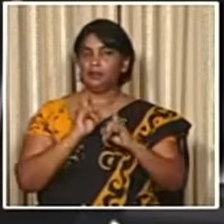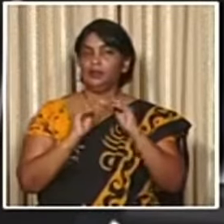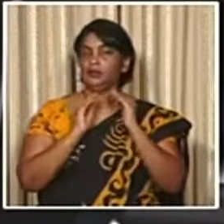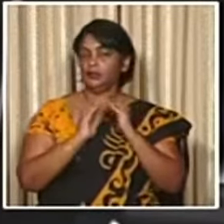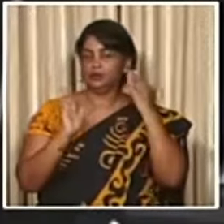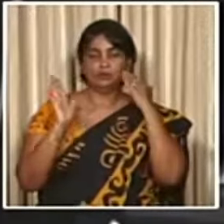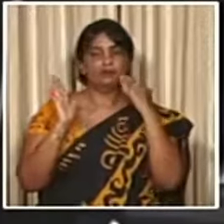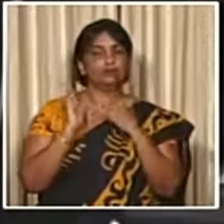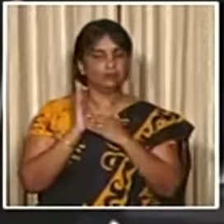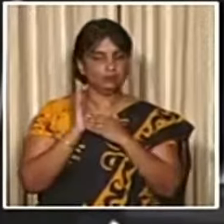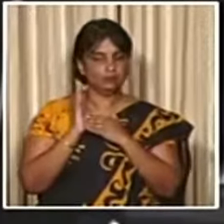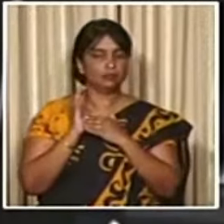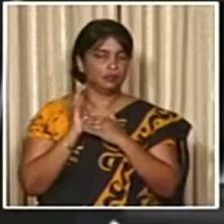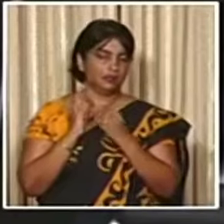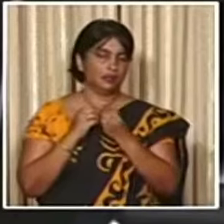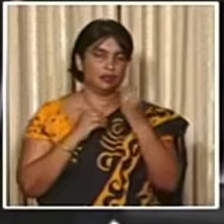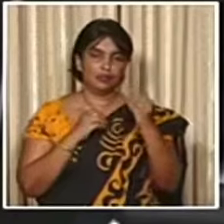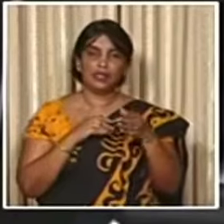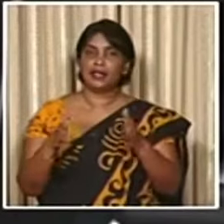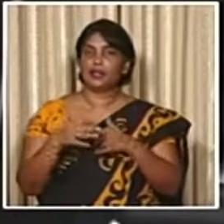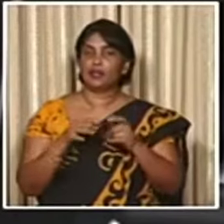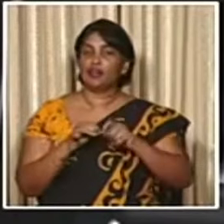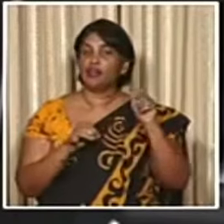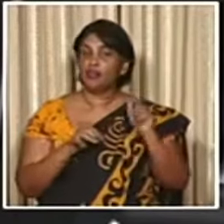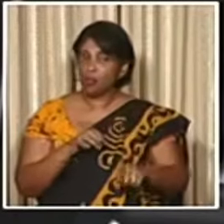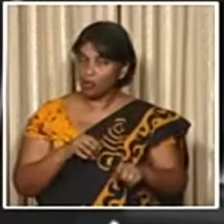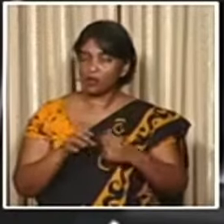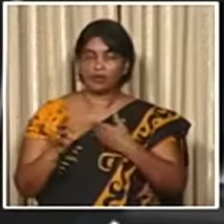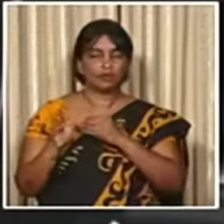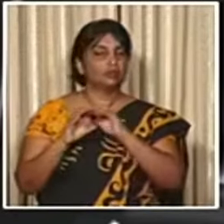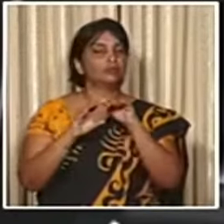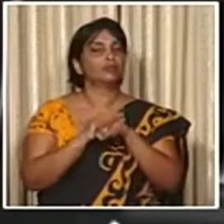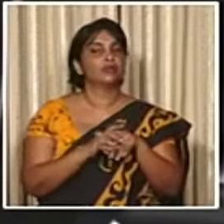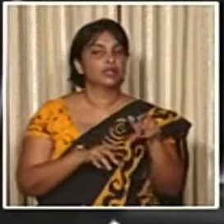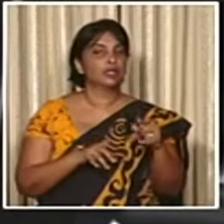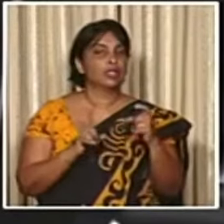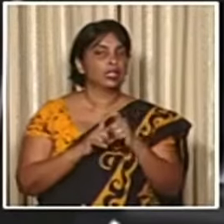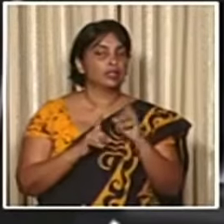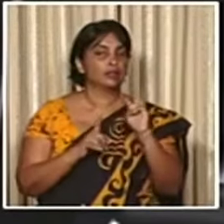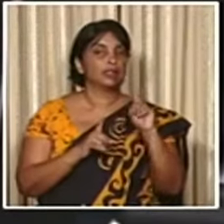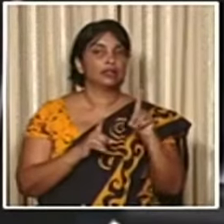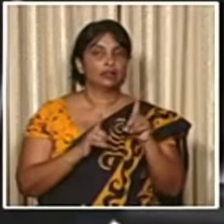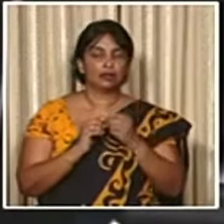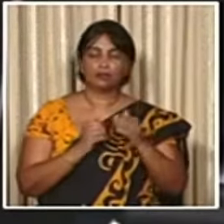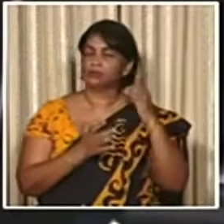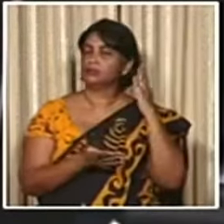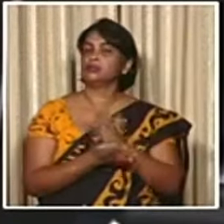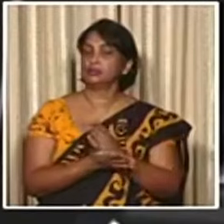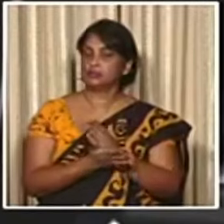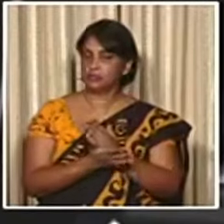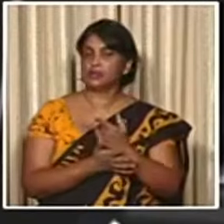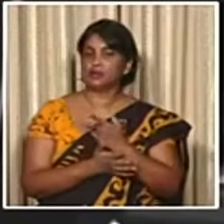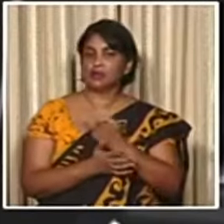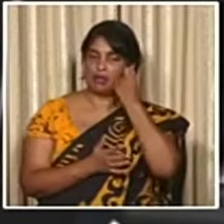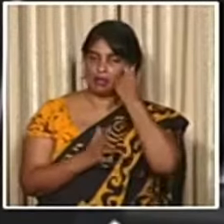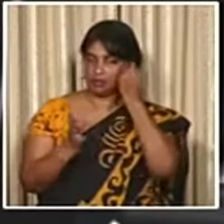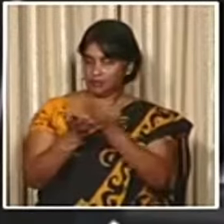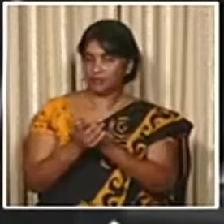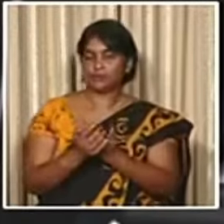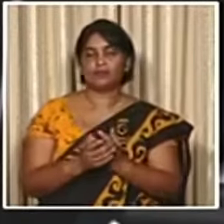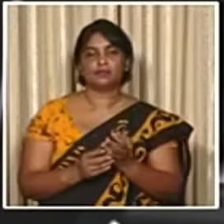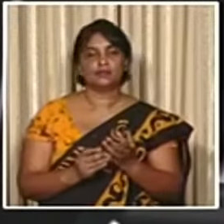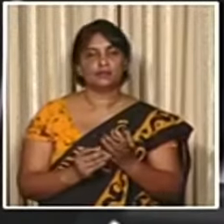අමාත්‍යංශයෙන් මේ යෝජනාව අපිට ලබා දුන්නේ කැබිනට් මණ්ඩලයට ගෙනල්ලා මේක දෙසැම්බර් 31 දක්වා අත්හිටවන්න තමයි මේ යෝජනා කරලා